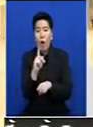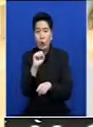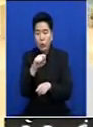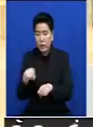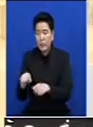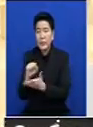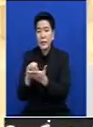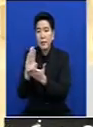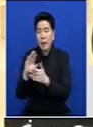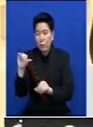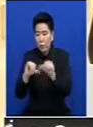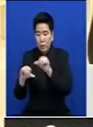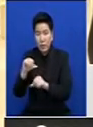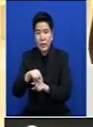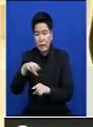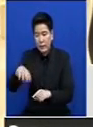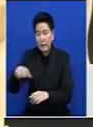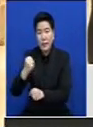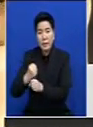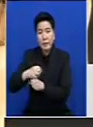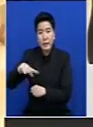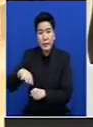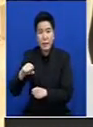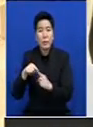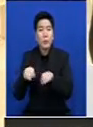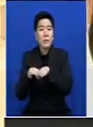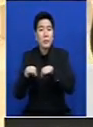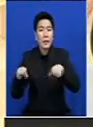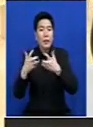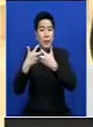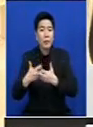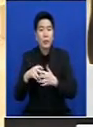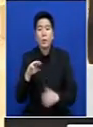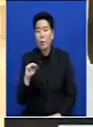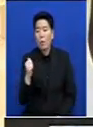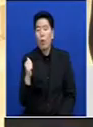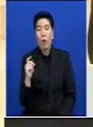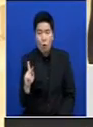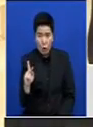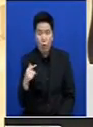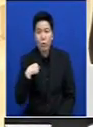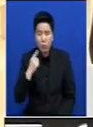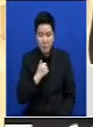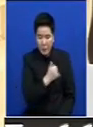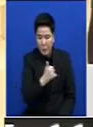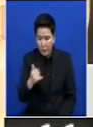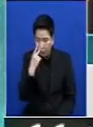แล้วก็สถาบันนิติวิทยาศาสตร์สำนักงานมาตรฐานผลิตภัณฑ์อุตสาหกรรมหรือมอ.ก.ค่ะก็อาจจะต้องเข้